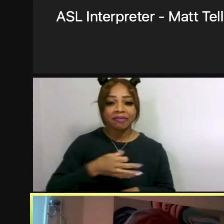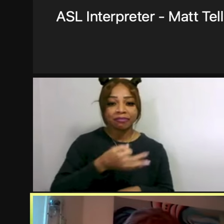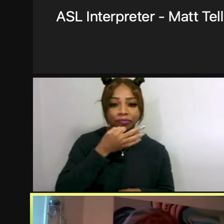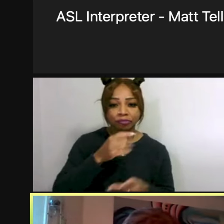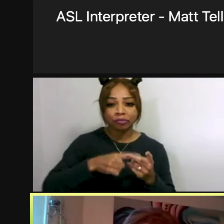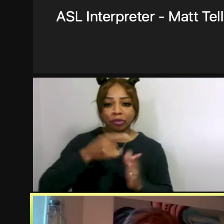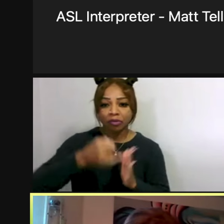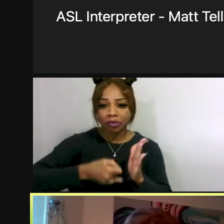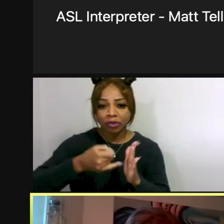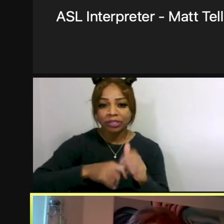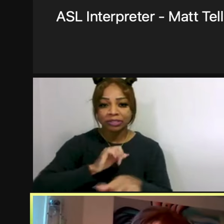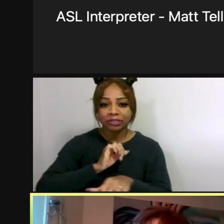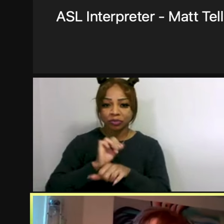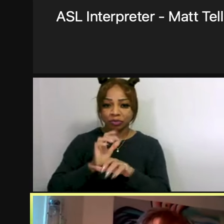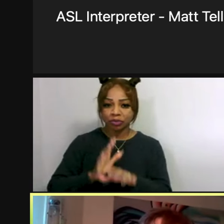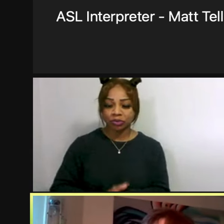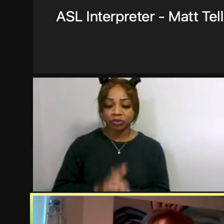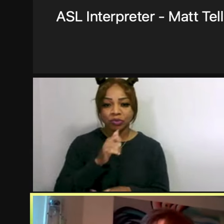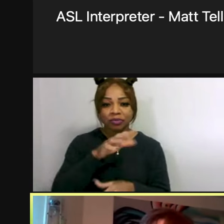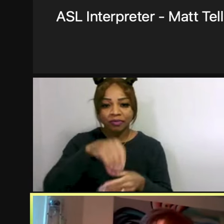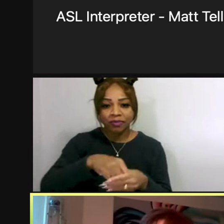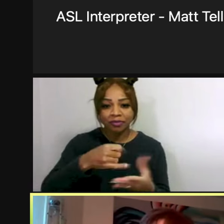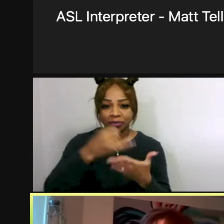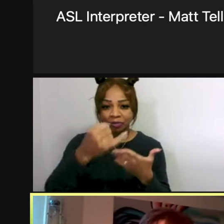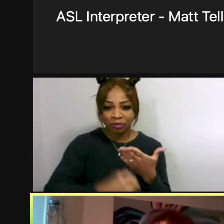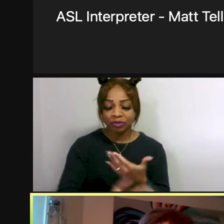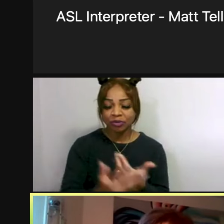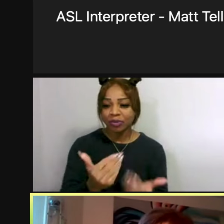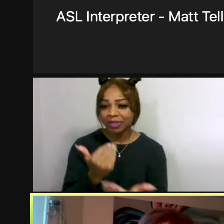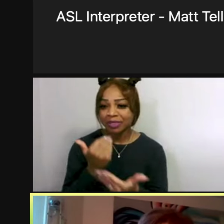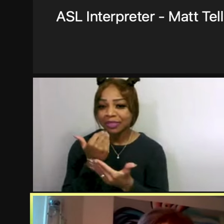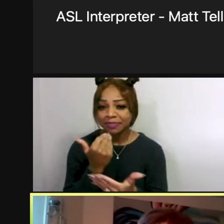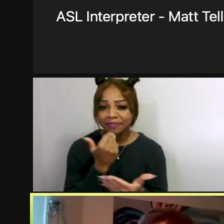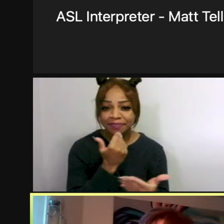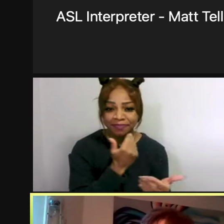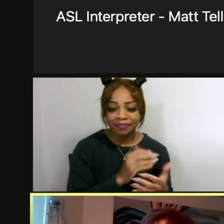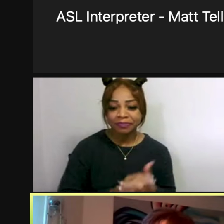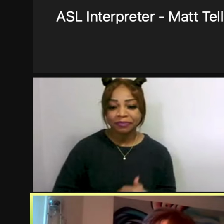encore une fois. Merci. Lauren, à toi la parole.